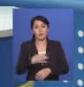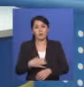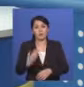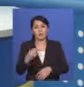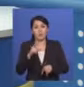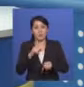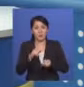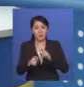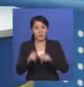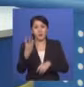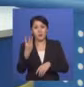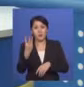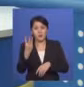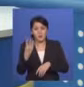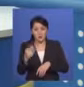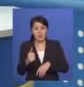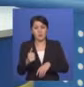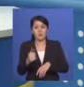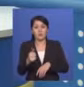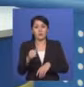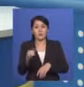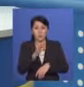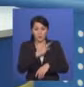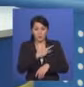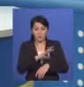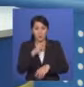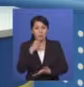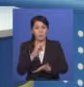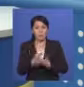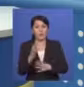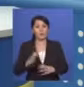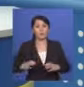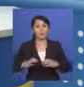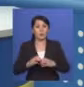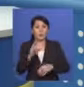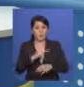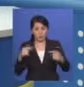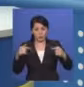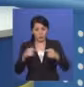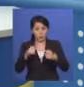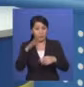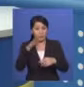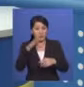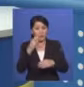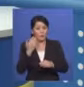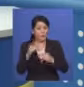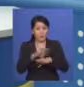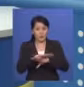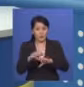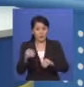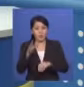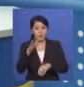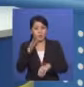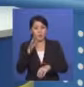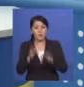жолдарды тексеру кезінде қаржының желге ұшқандығы анықталды. Әрі жауапты компания жұмыстарды уақытылы аяқтамаған, қазіргі уақытта